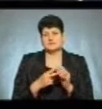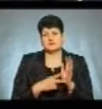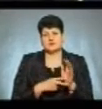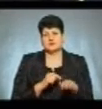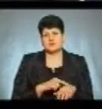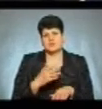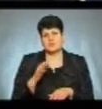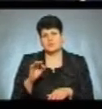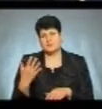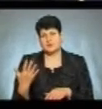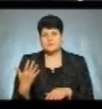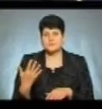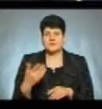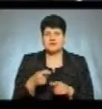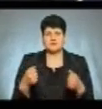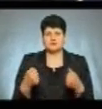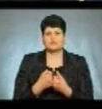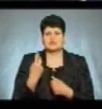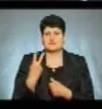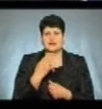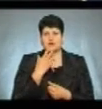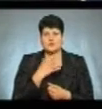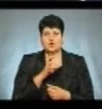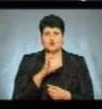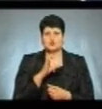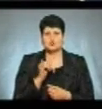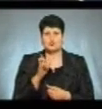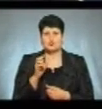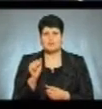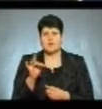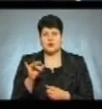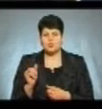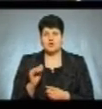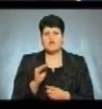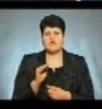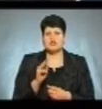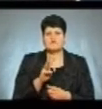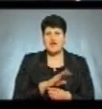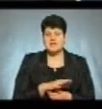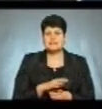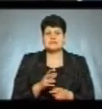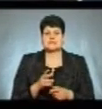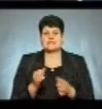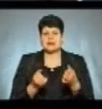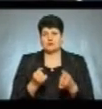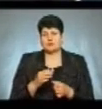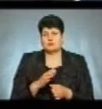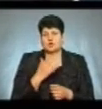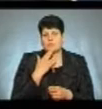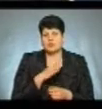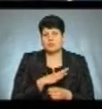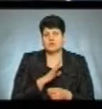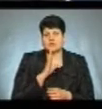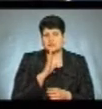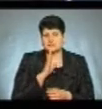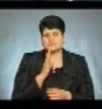5 хвилин. Там зіткнулися дві іномарки – «Субару» та «Фольксваген». За кермом іномарки знаходилася